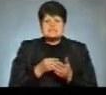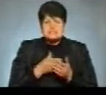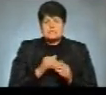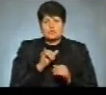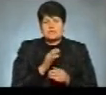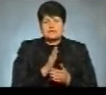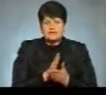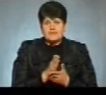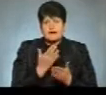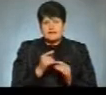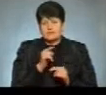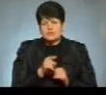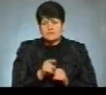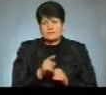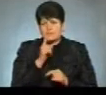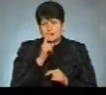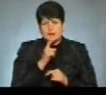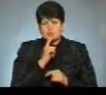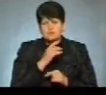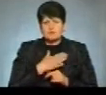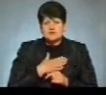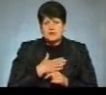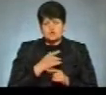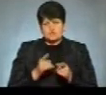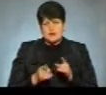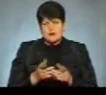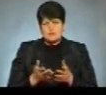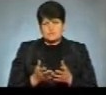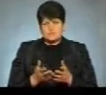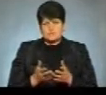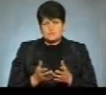є, але вони інколи не розуміють нашої реальності, що